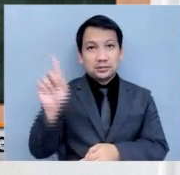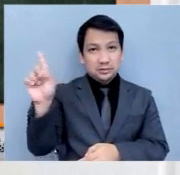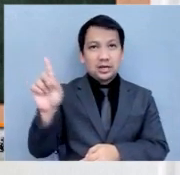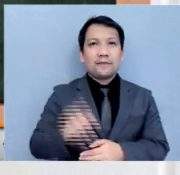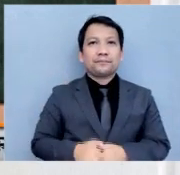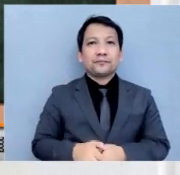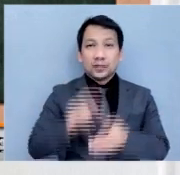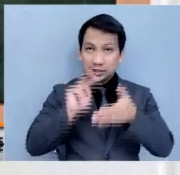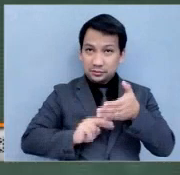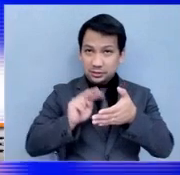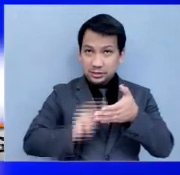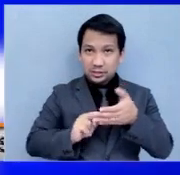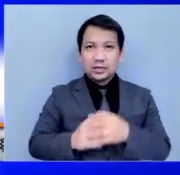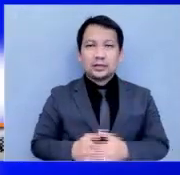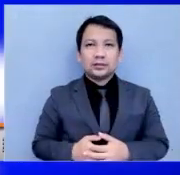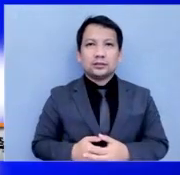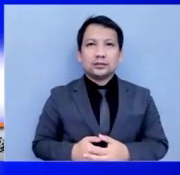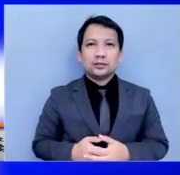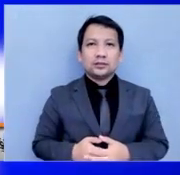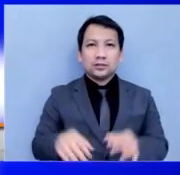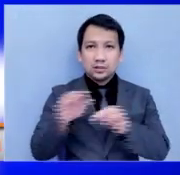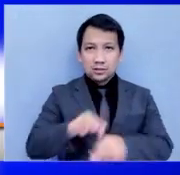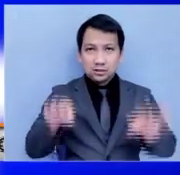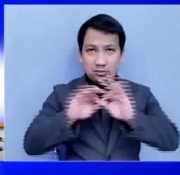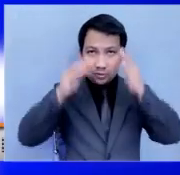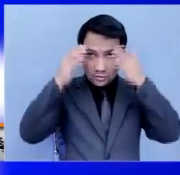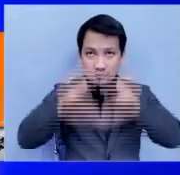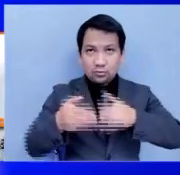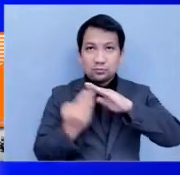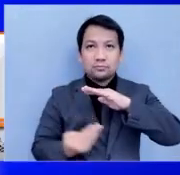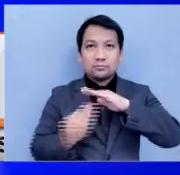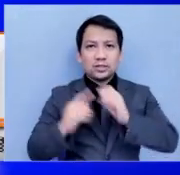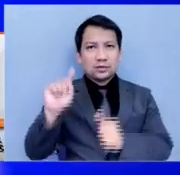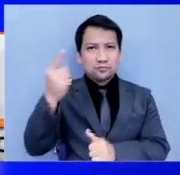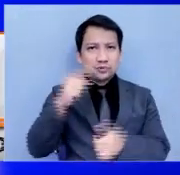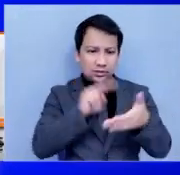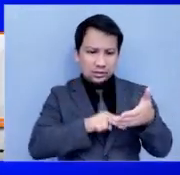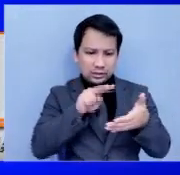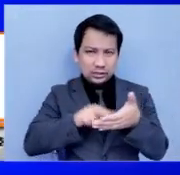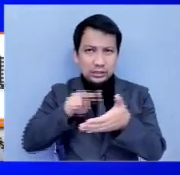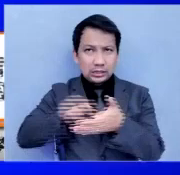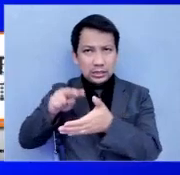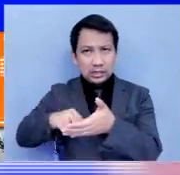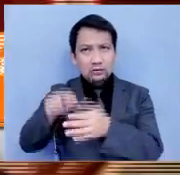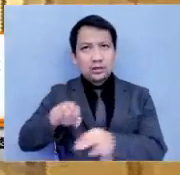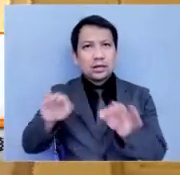at reading o pagbabasa. What we have to do is to focus on the basics, reading and